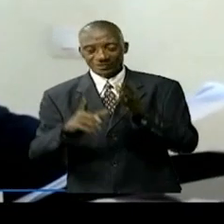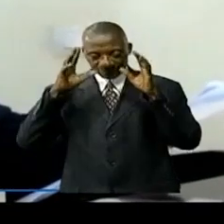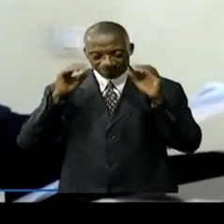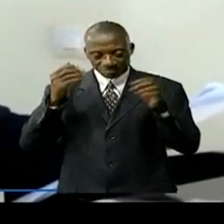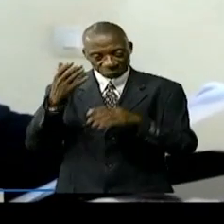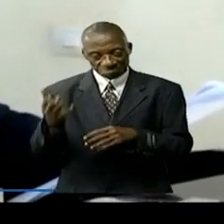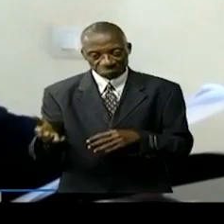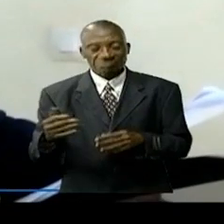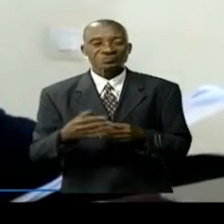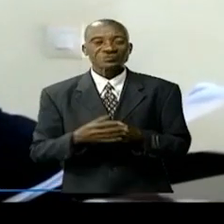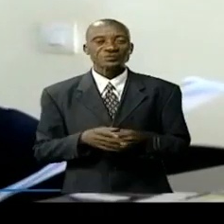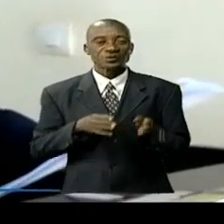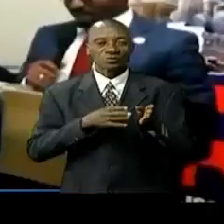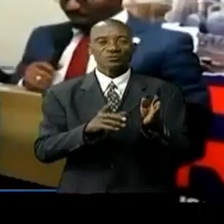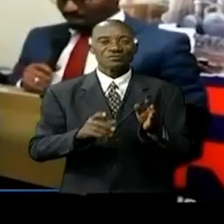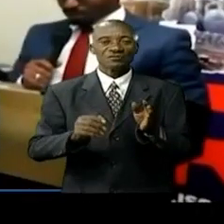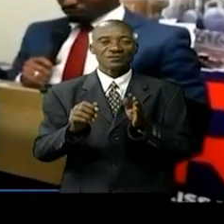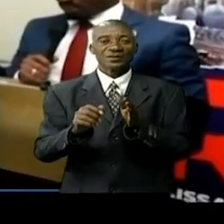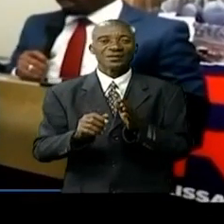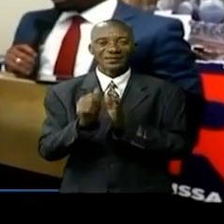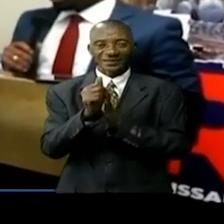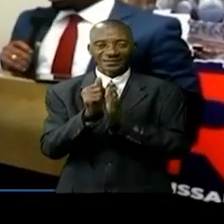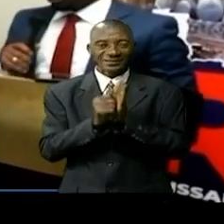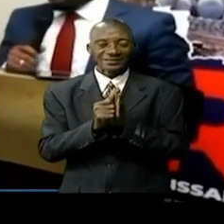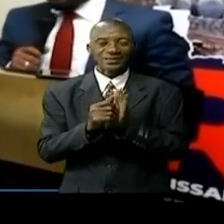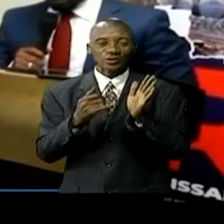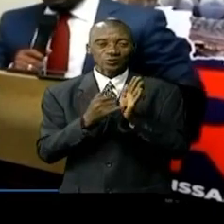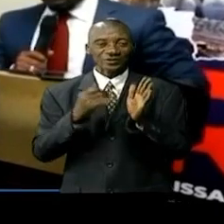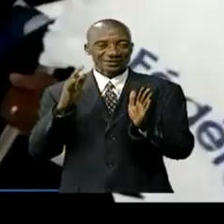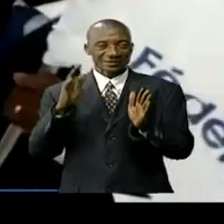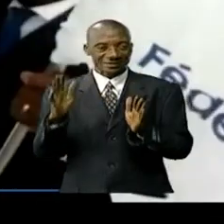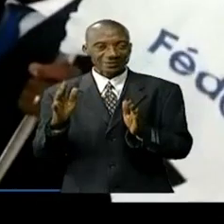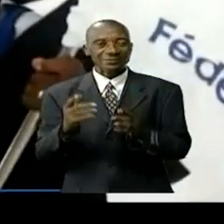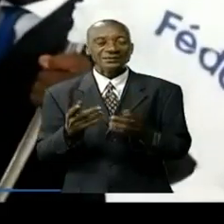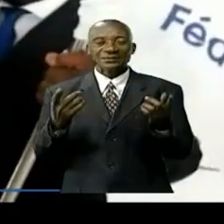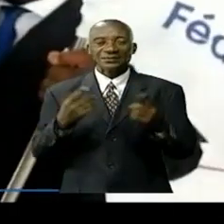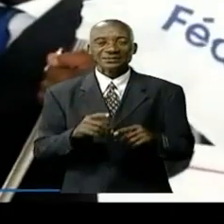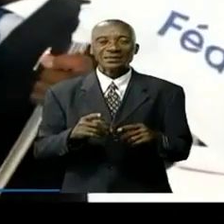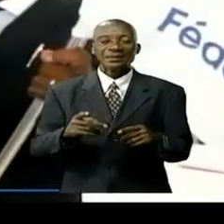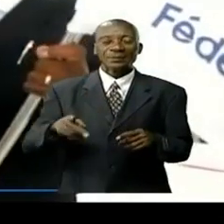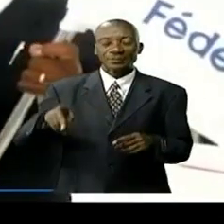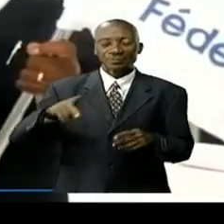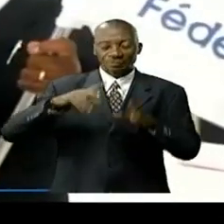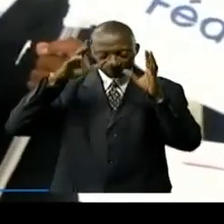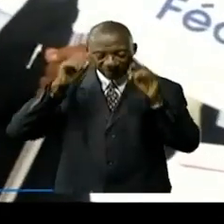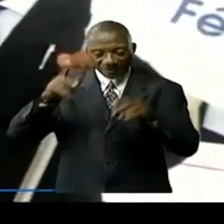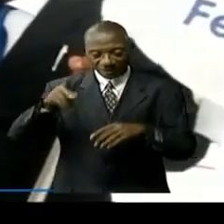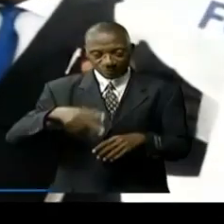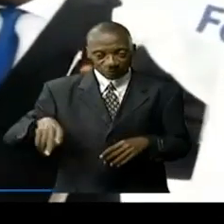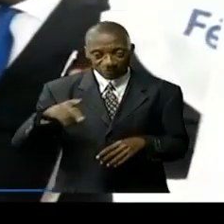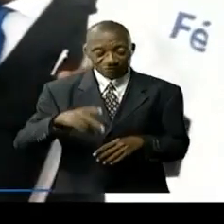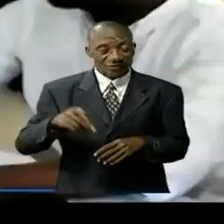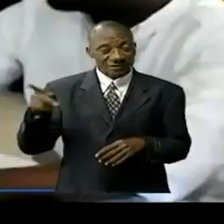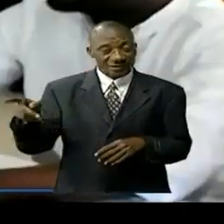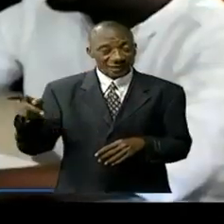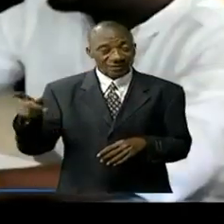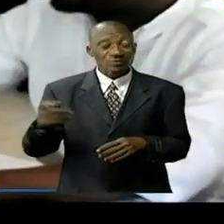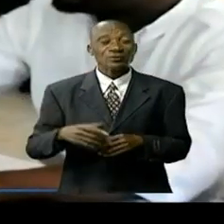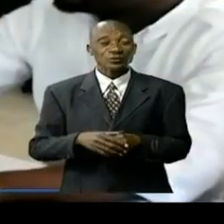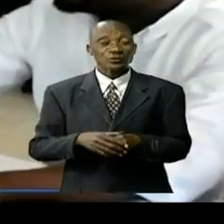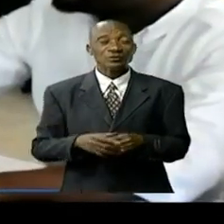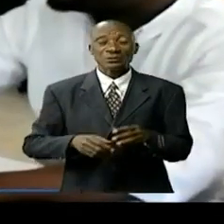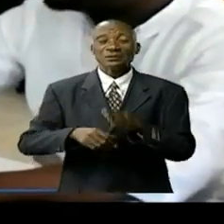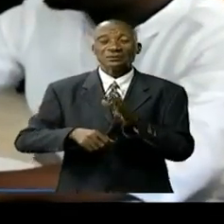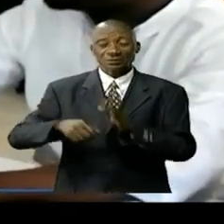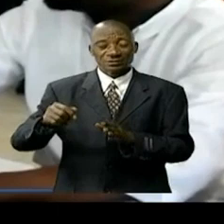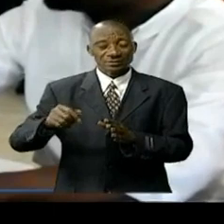vertu de l'article 65 des statuts de la FEC qu'un président provincial en la personne de Joël Baïdika a été élu avec ses 4 vice-présidents,